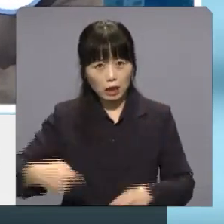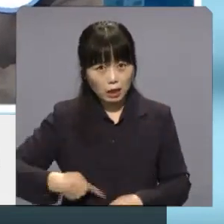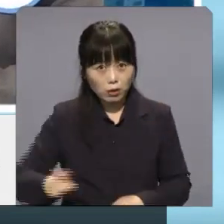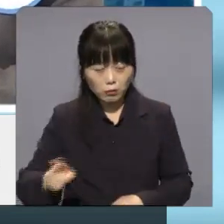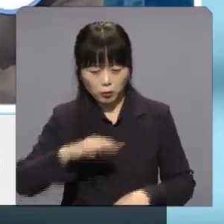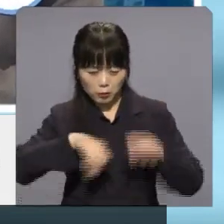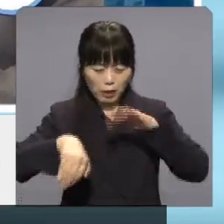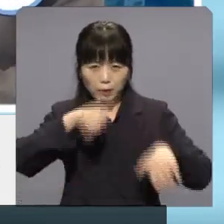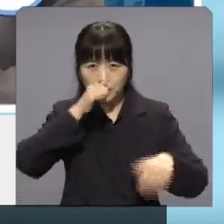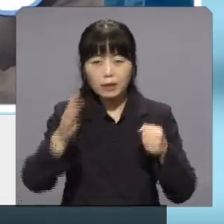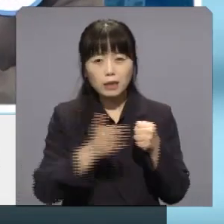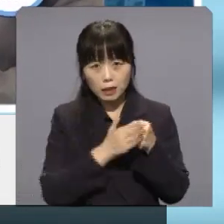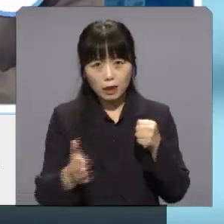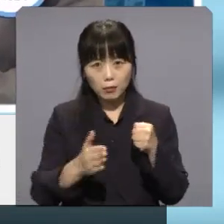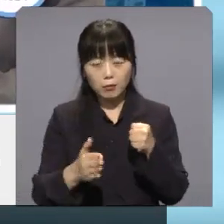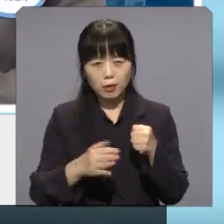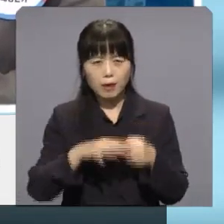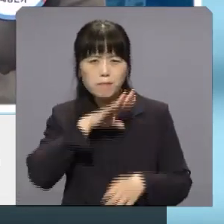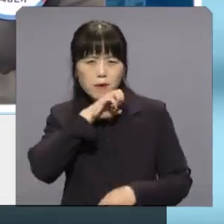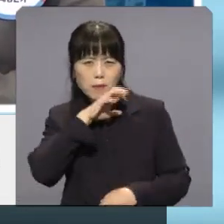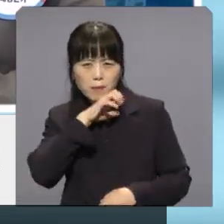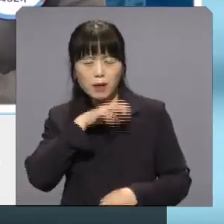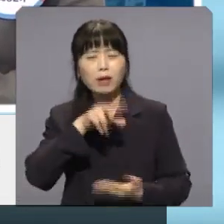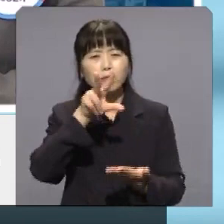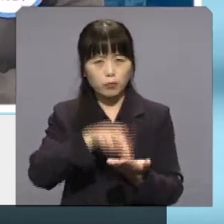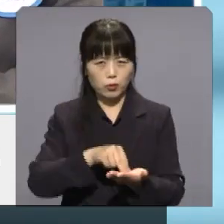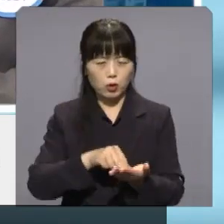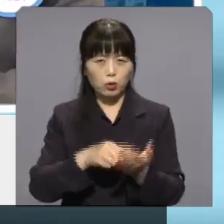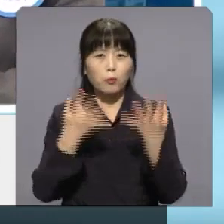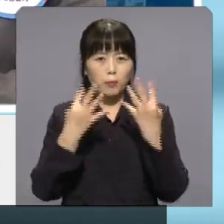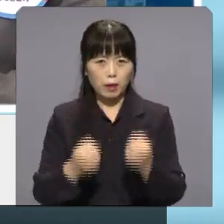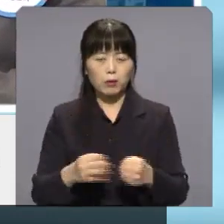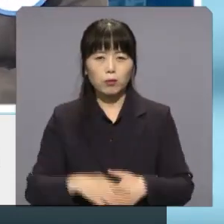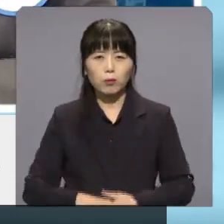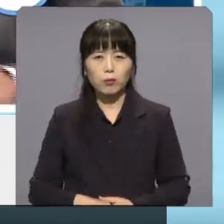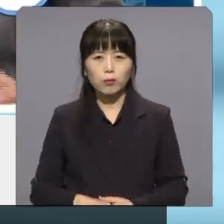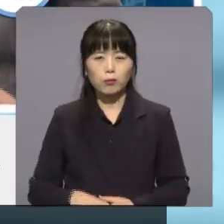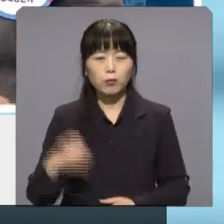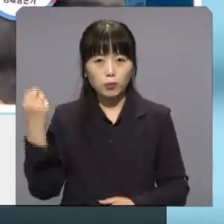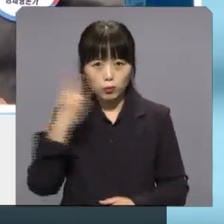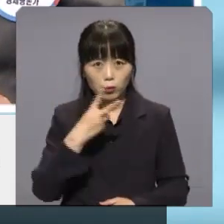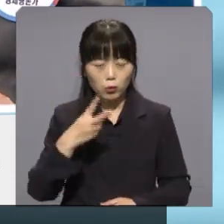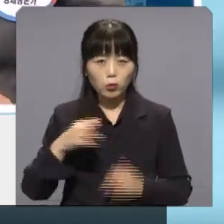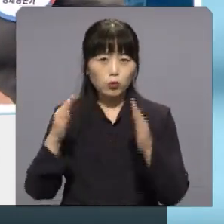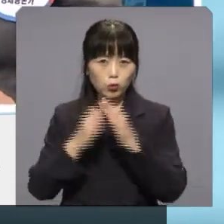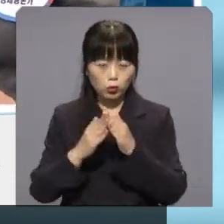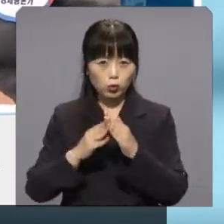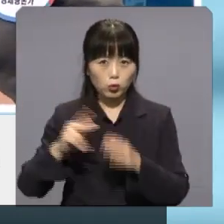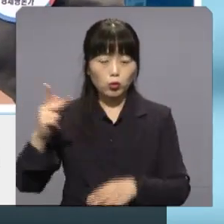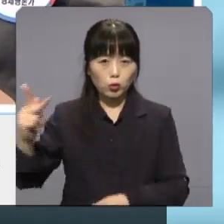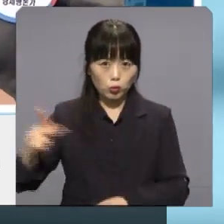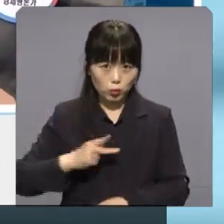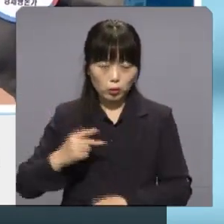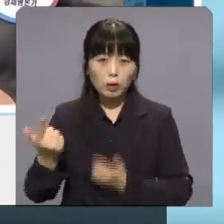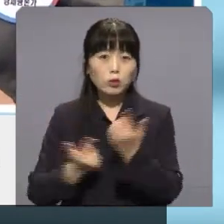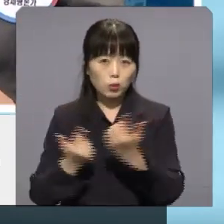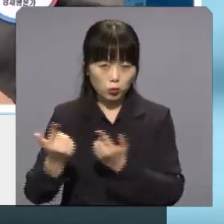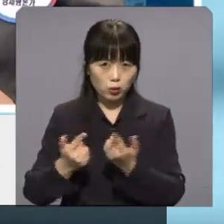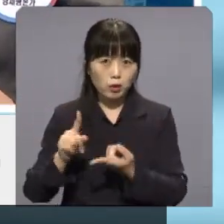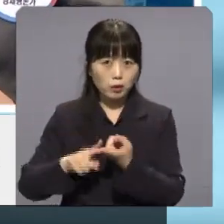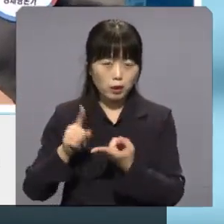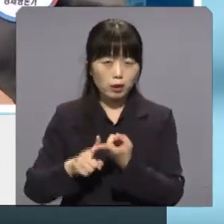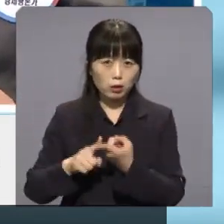사실 그거는 뭐 어떤 반말이 언니도 굉장히 많다 라고 얘기할 수가 있는 거구요 그 다음에 이제 주택 군용 모리 파이낸싱 대출이 하든지 그